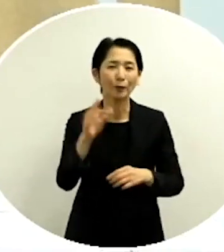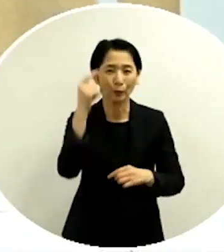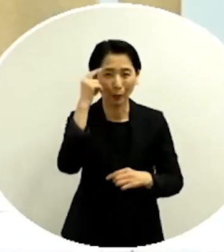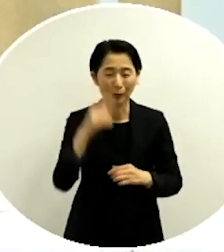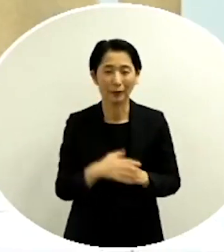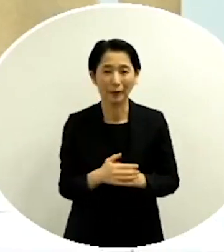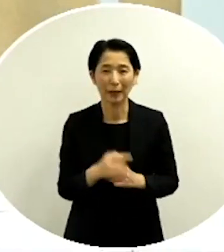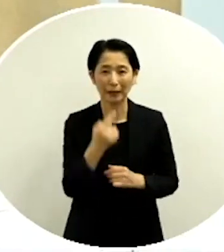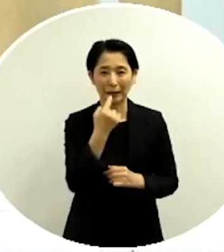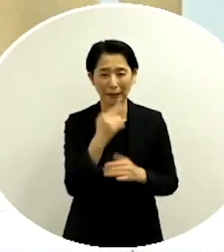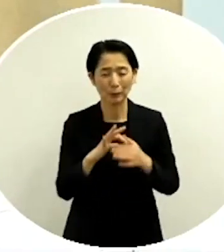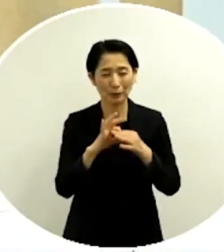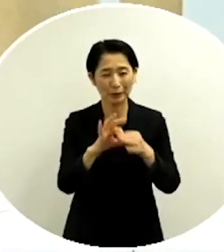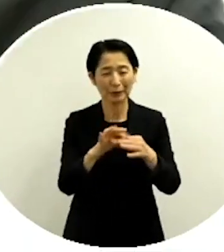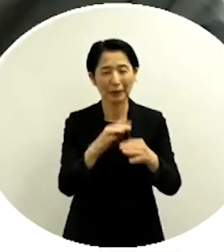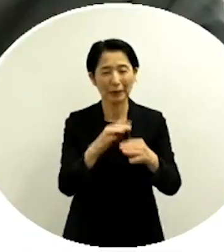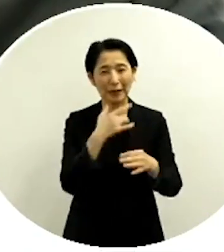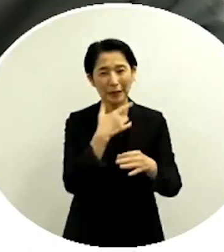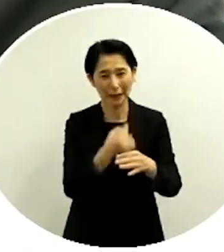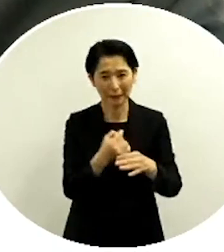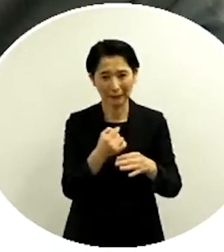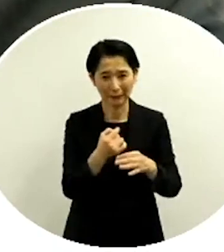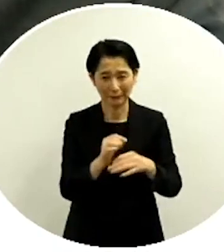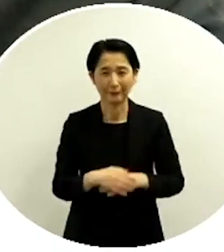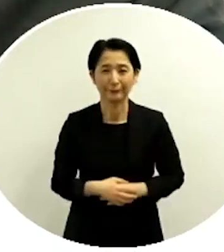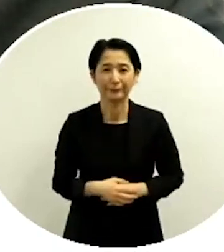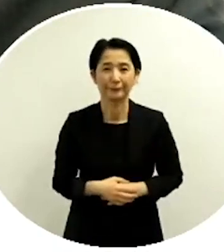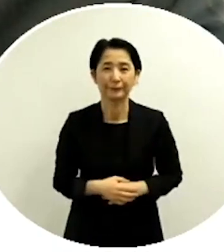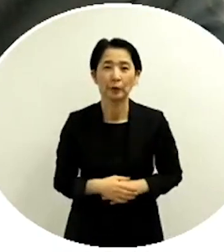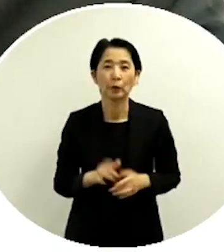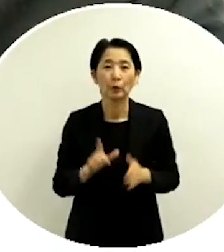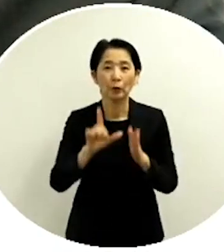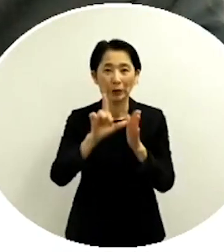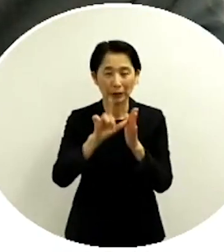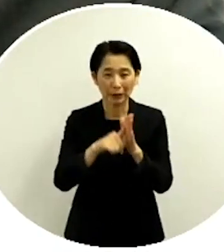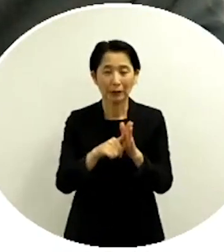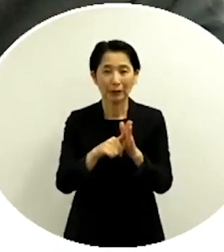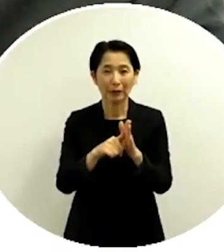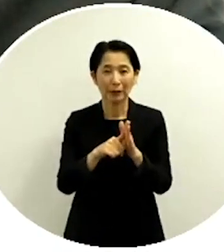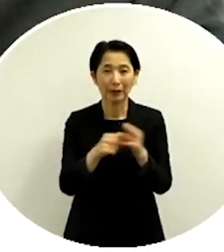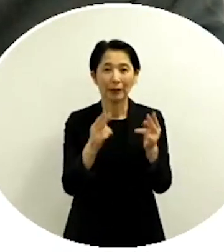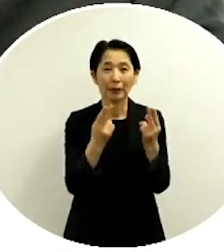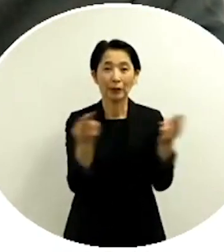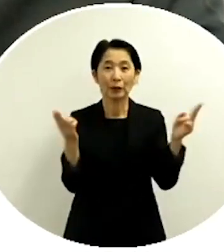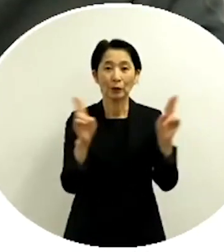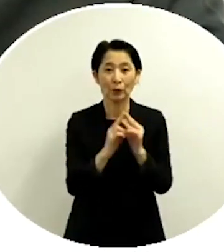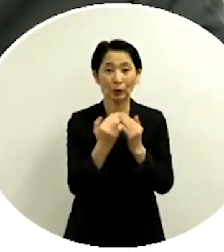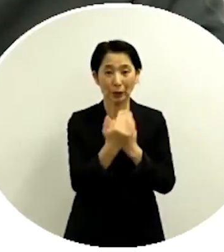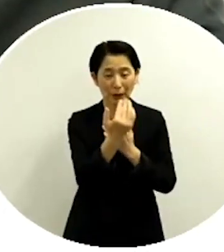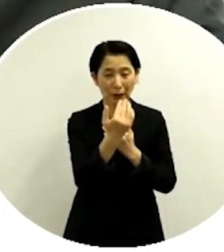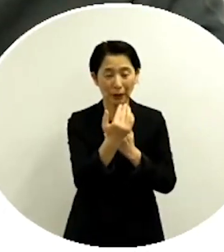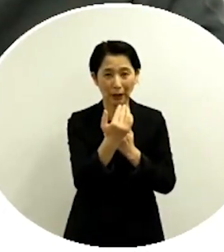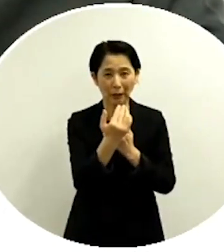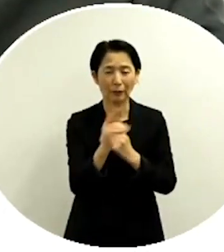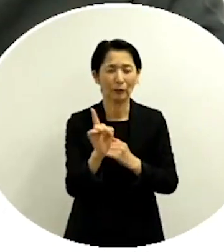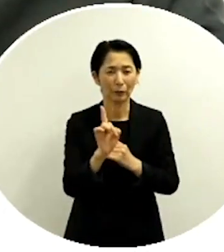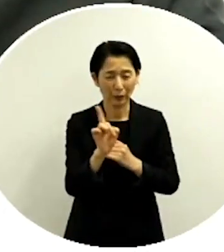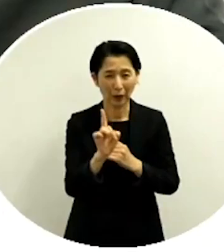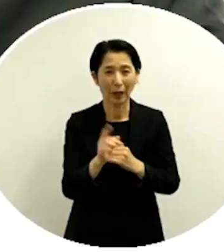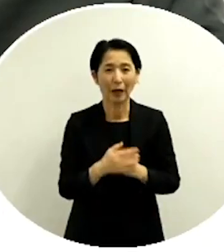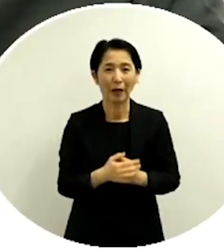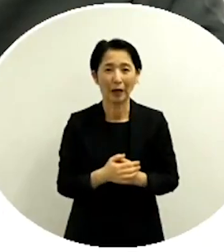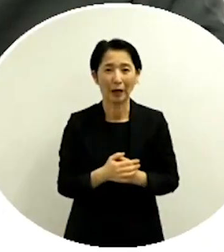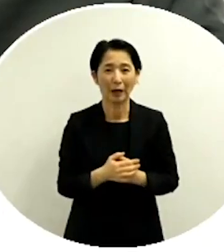も私も続けたいなぁと思っていますその時に党大会をどうするかあの